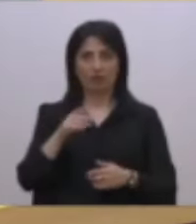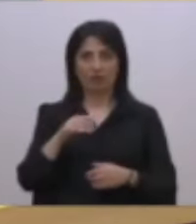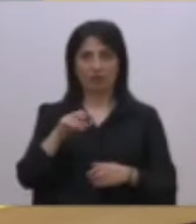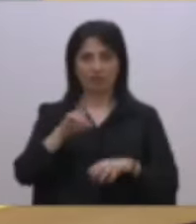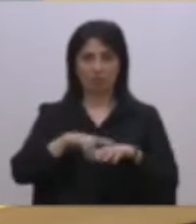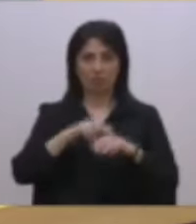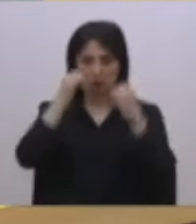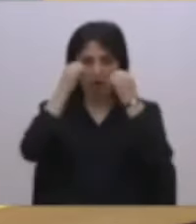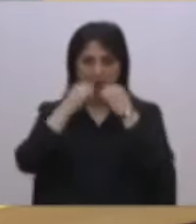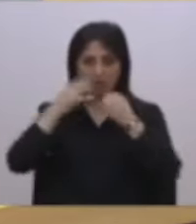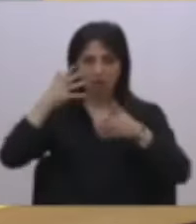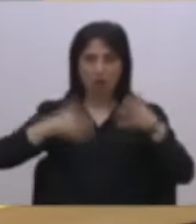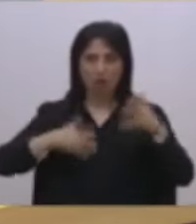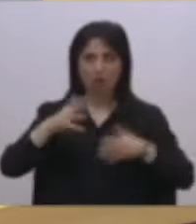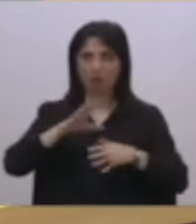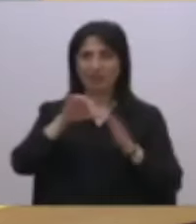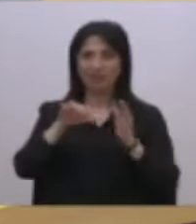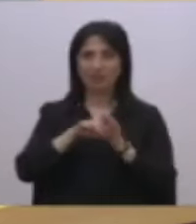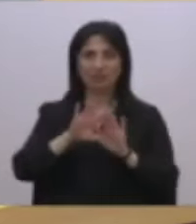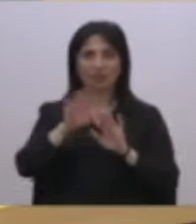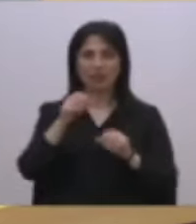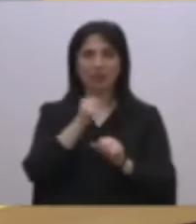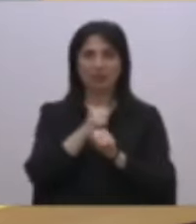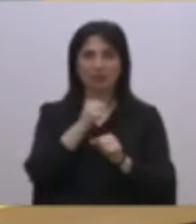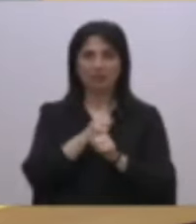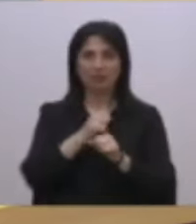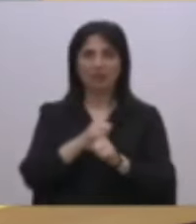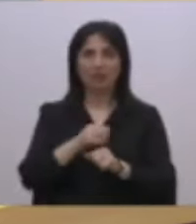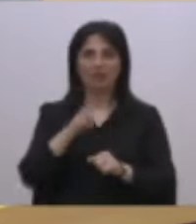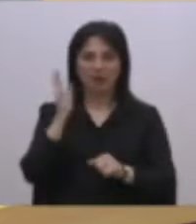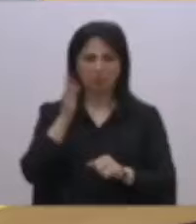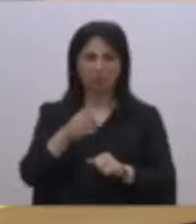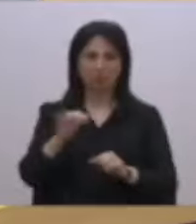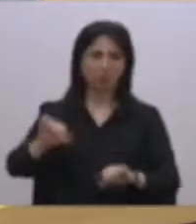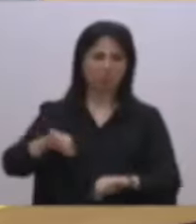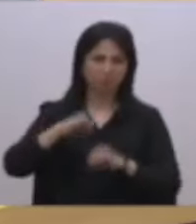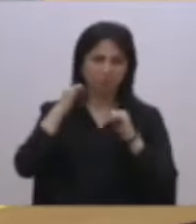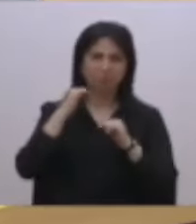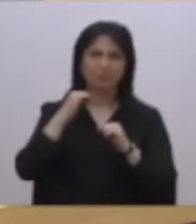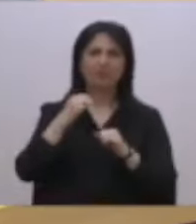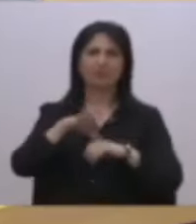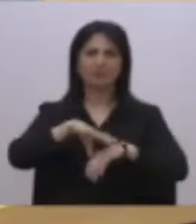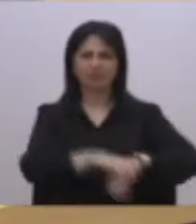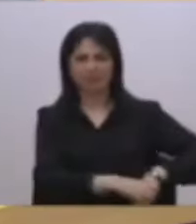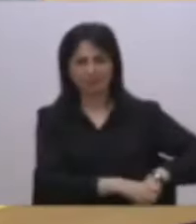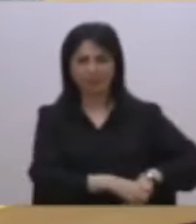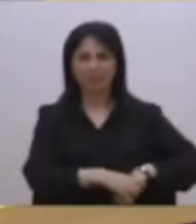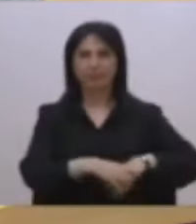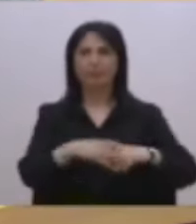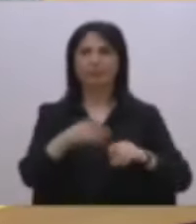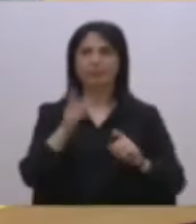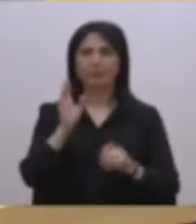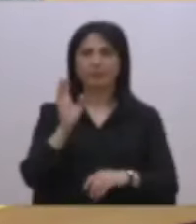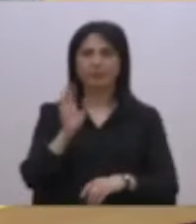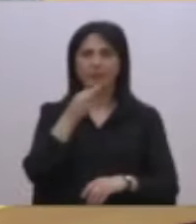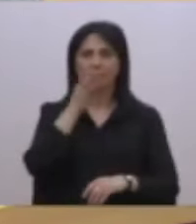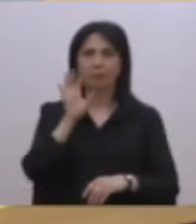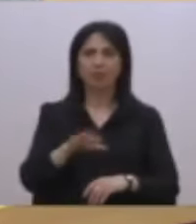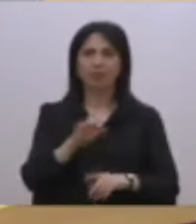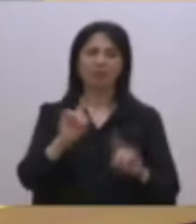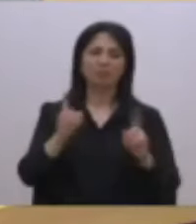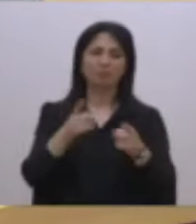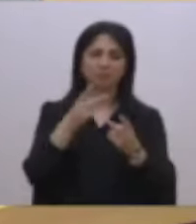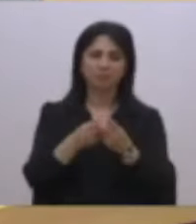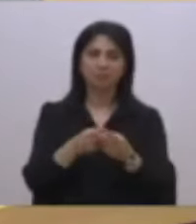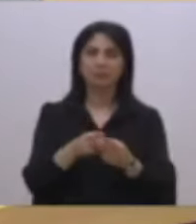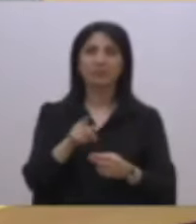რობოკოპების საშუალებით ყველაფერს გააკეთებენ, იკადრებენ, ცემენ, ხელებს გადაგვიგრეხენ, მერე